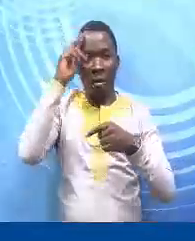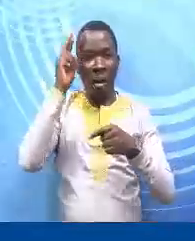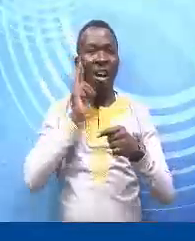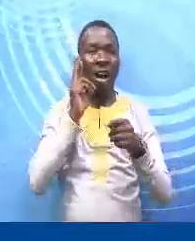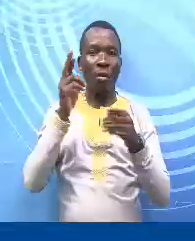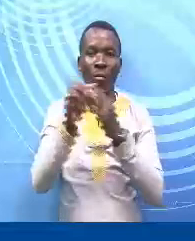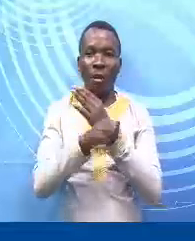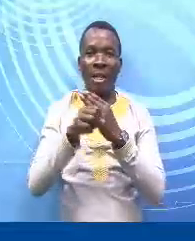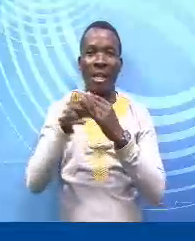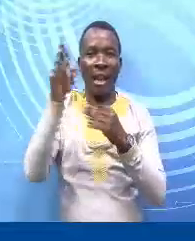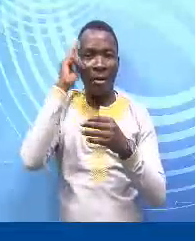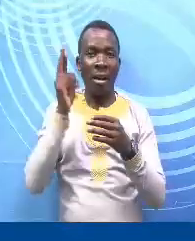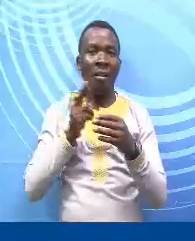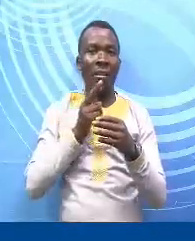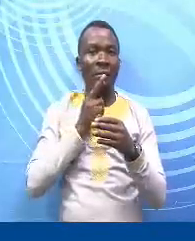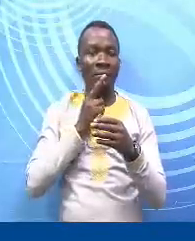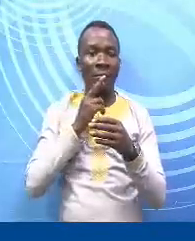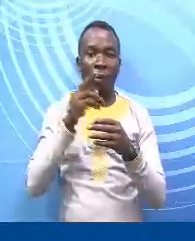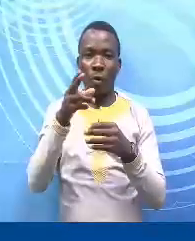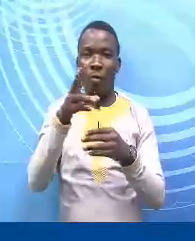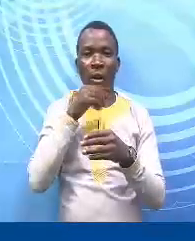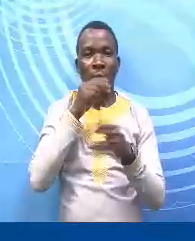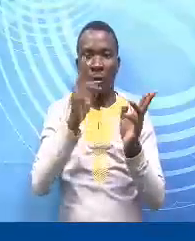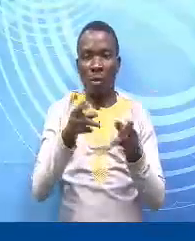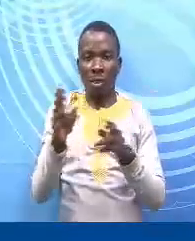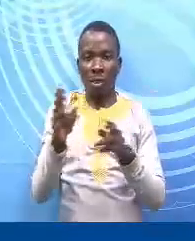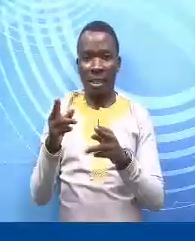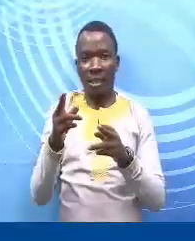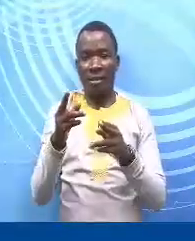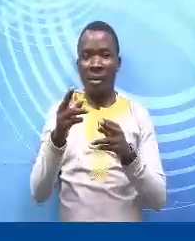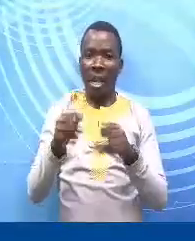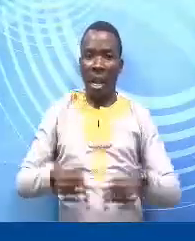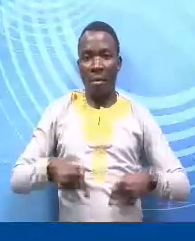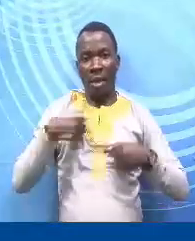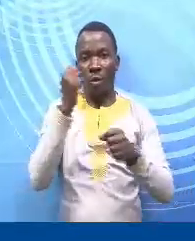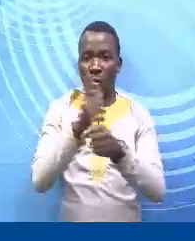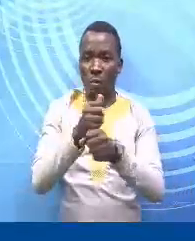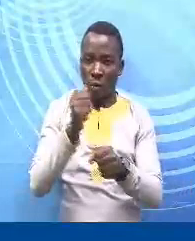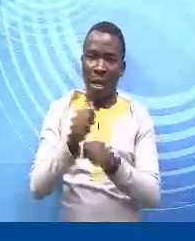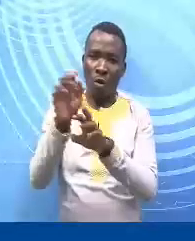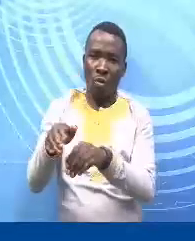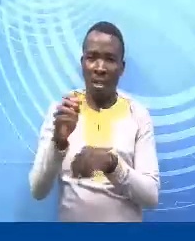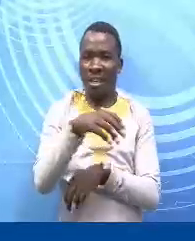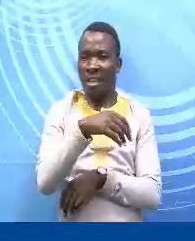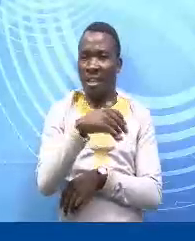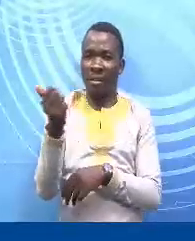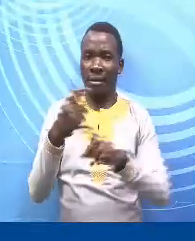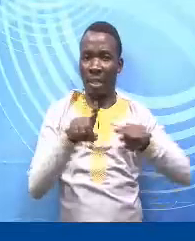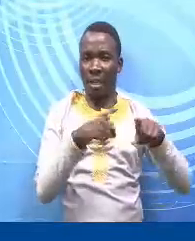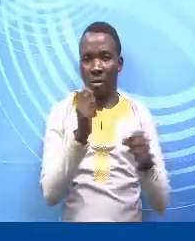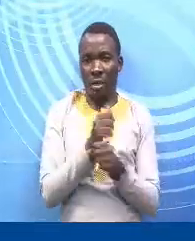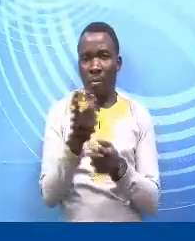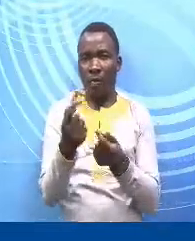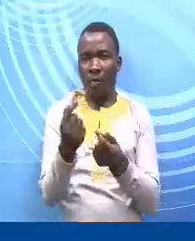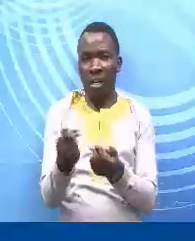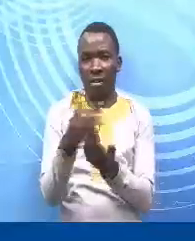ka Nyamagana mu mudugudu wa Bwangacumu. Uyu mugabo usanzwe ngatunzwe no gukora imirimo irimo guhingira abandi ndetse n'indi akora amafaranga yo